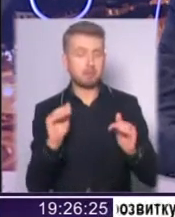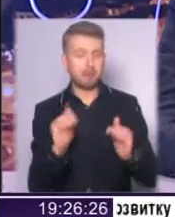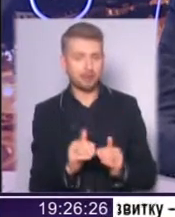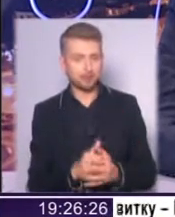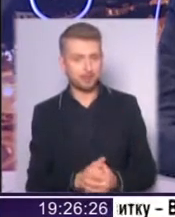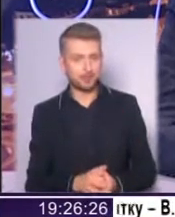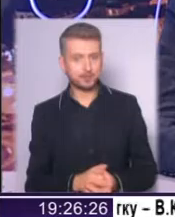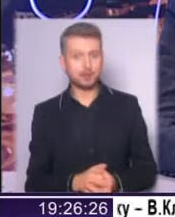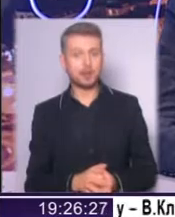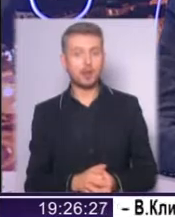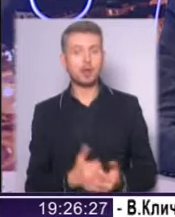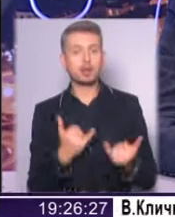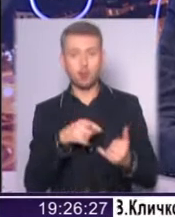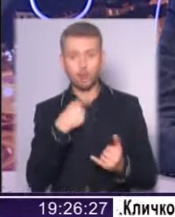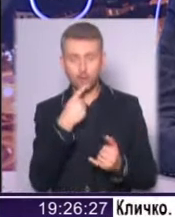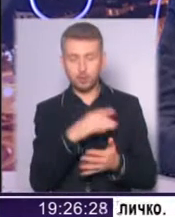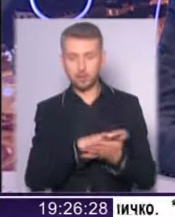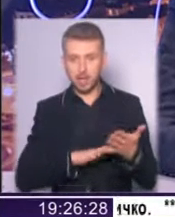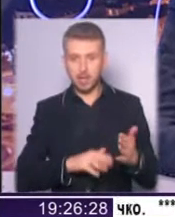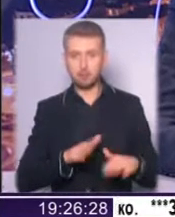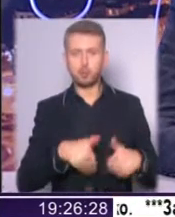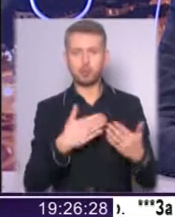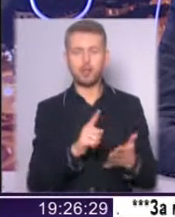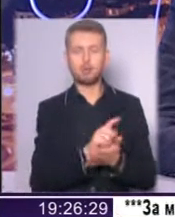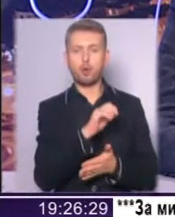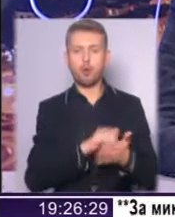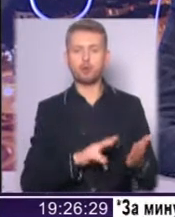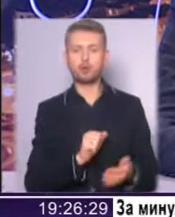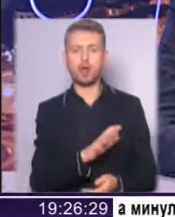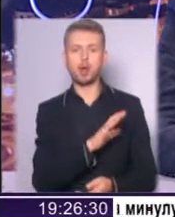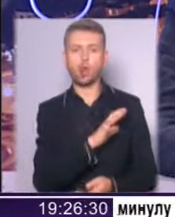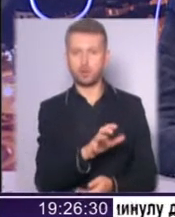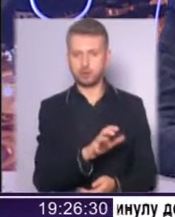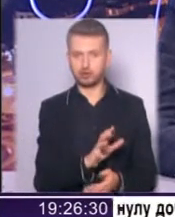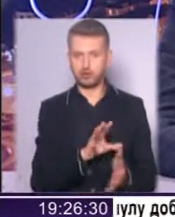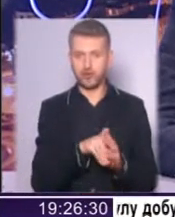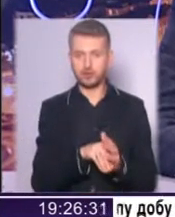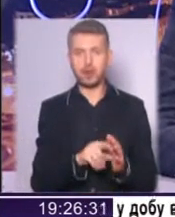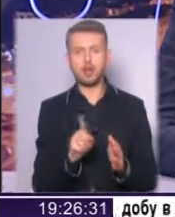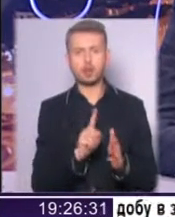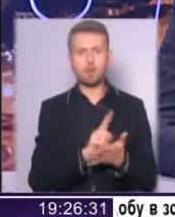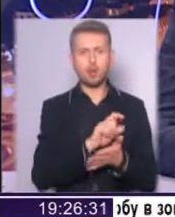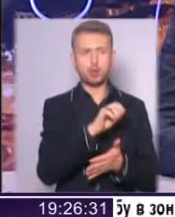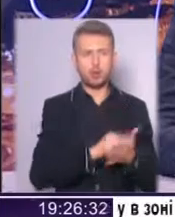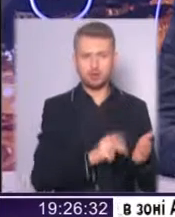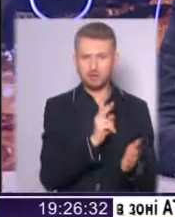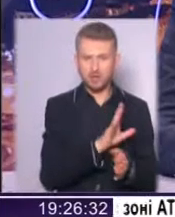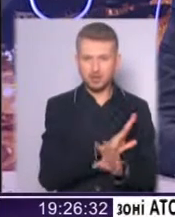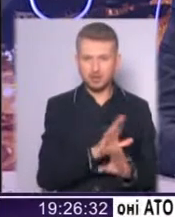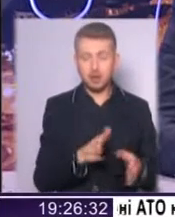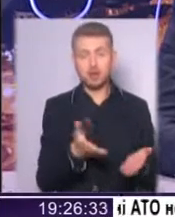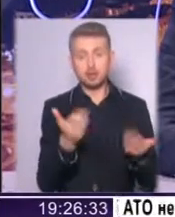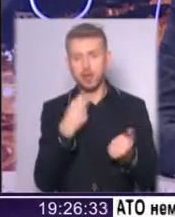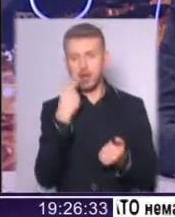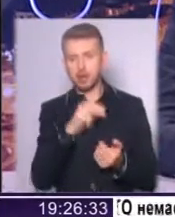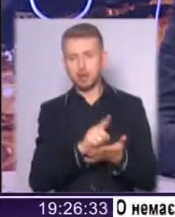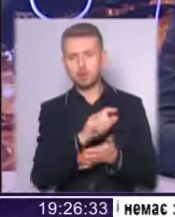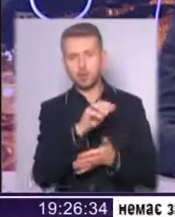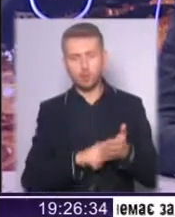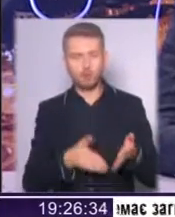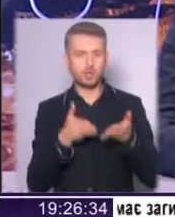Наприклад, той самий прогресивний податок оподаткування, щоб багаті більше платили, все ж таки малий середній клас і бідні